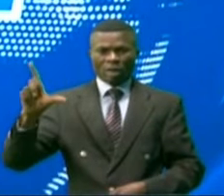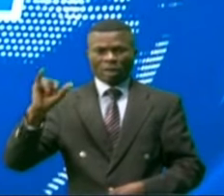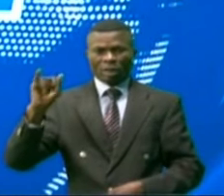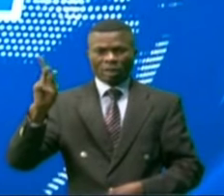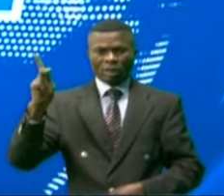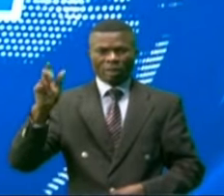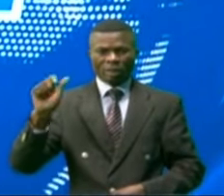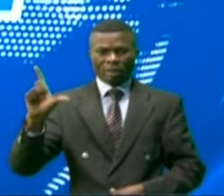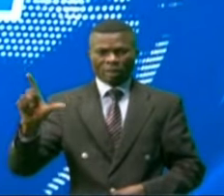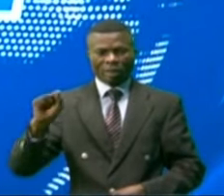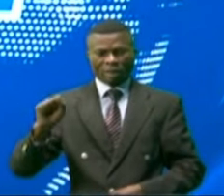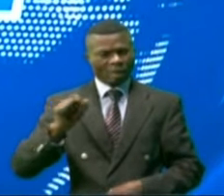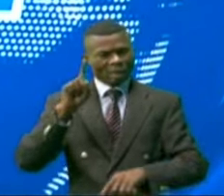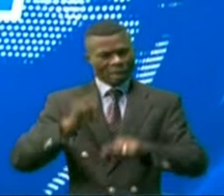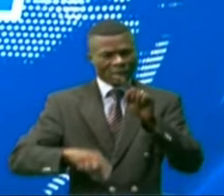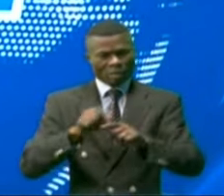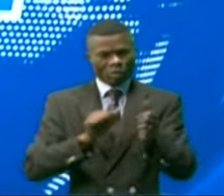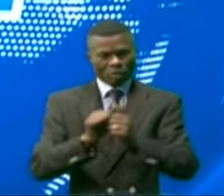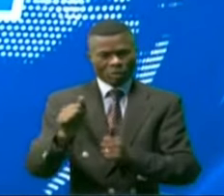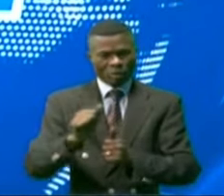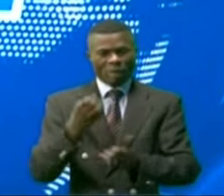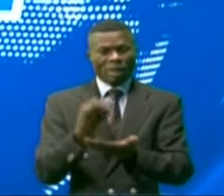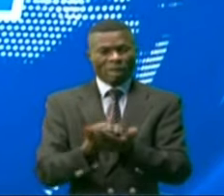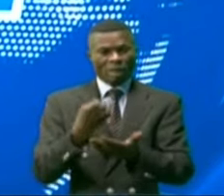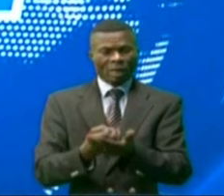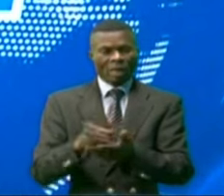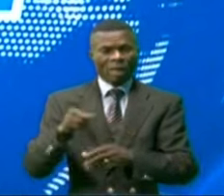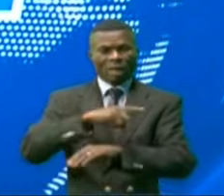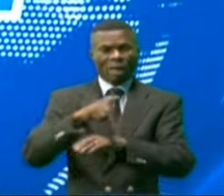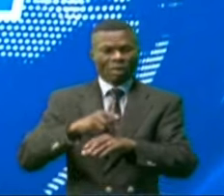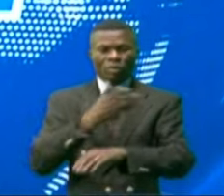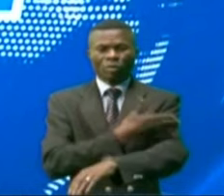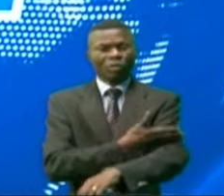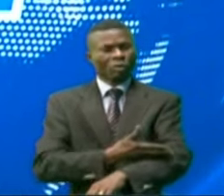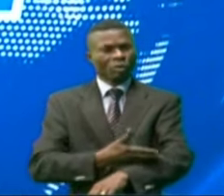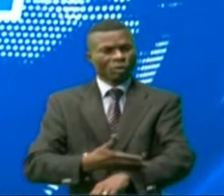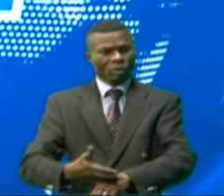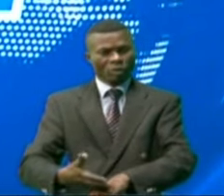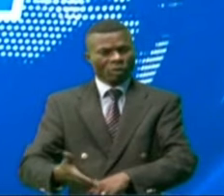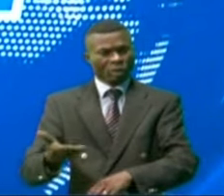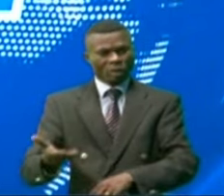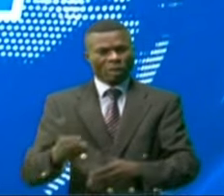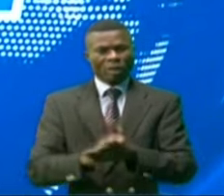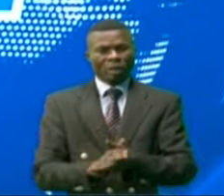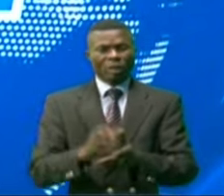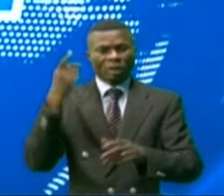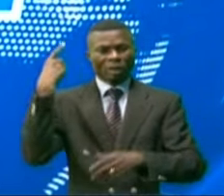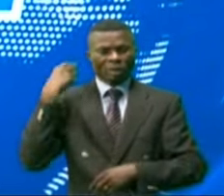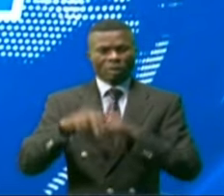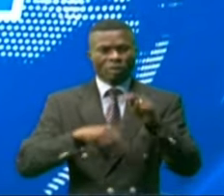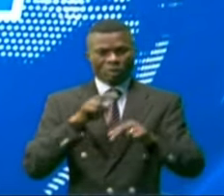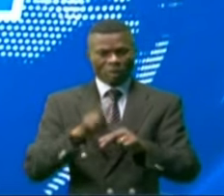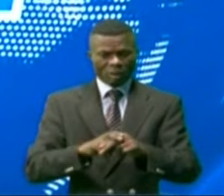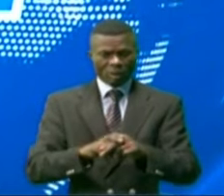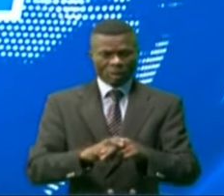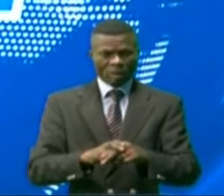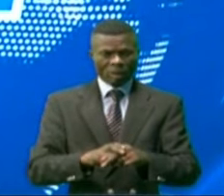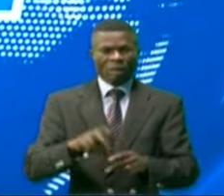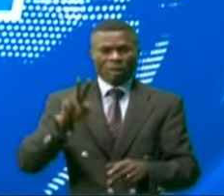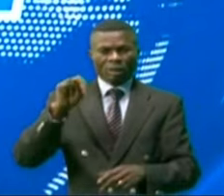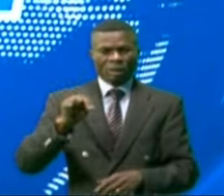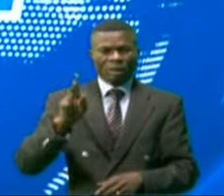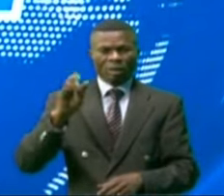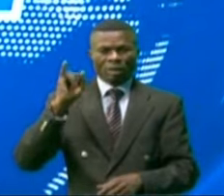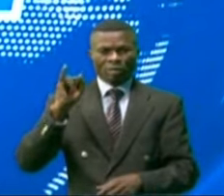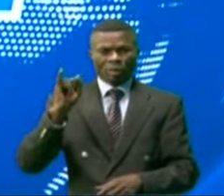des engins roulants. Conséquence, l'économie de ces provinces, de cette province tourne au ralenti. Le député national Ruben Mikondo